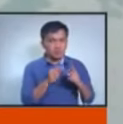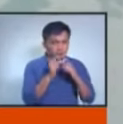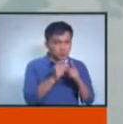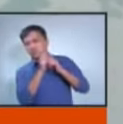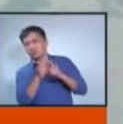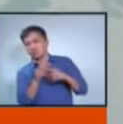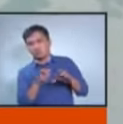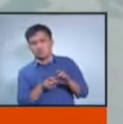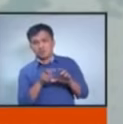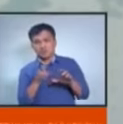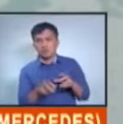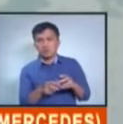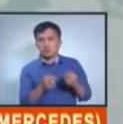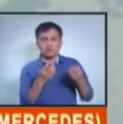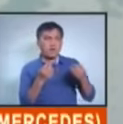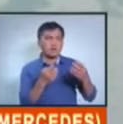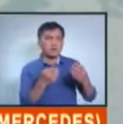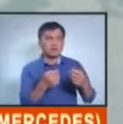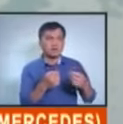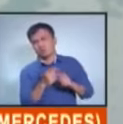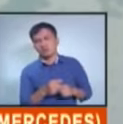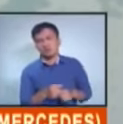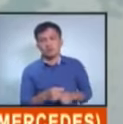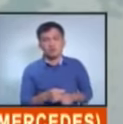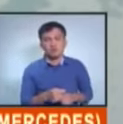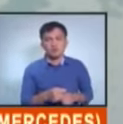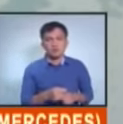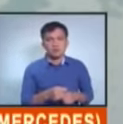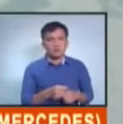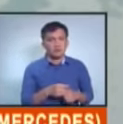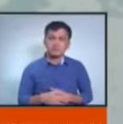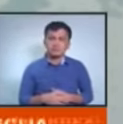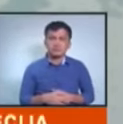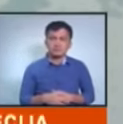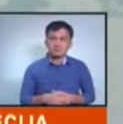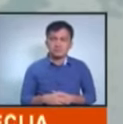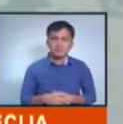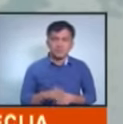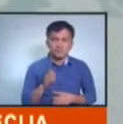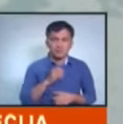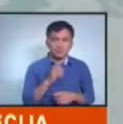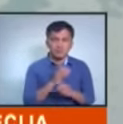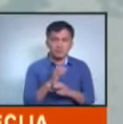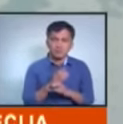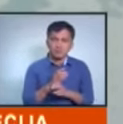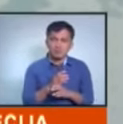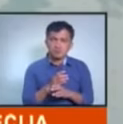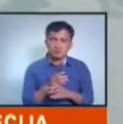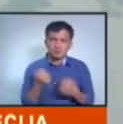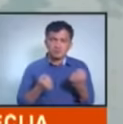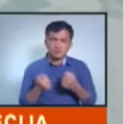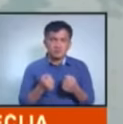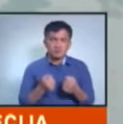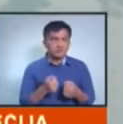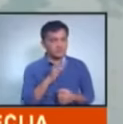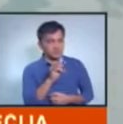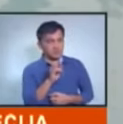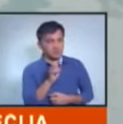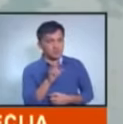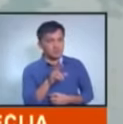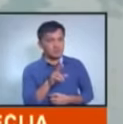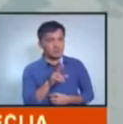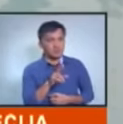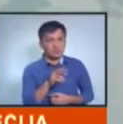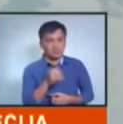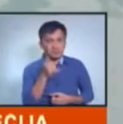bumaba siya. Hanggang sa kung ano-ano na lang pinagsasabi niya, puro mura ang inabot ko. Ano pong kotseng dala niya? Fortuner po yata.